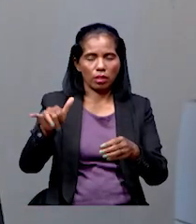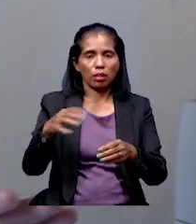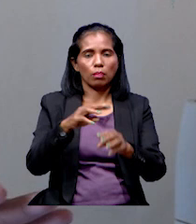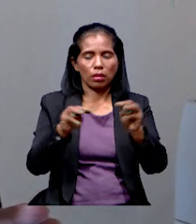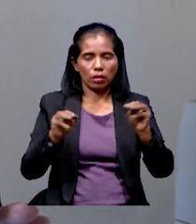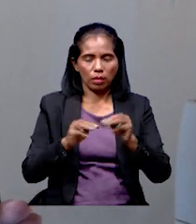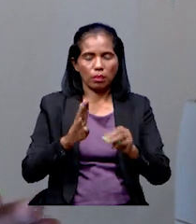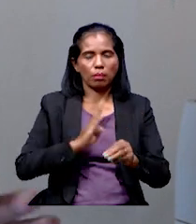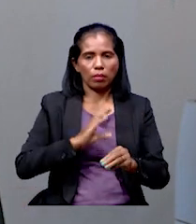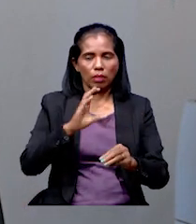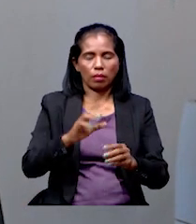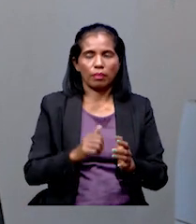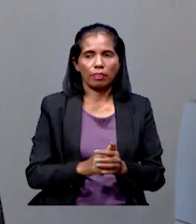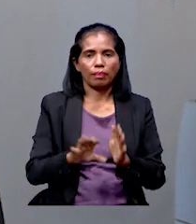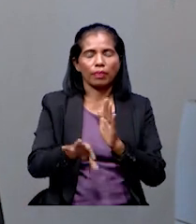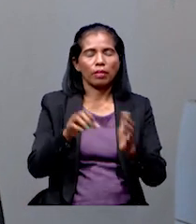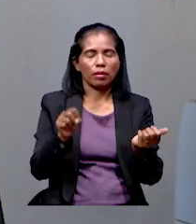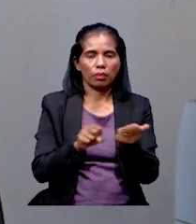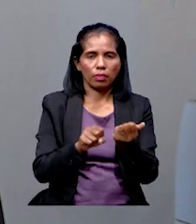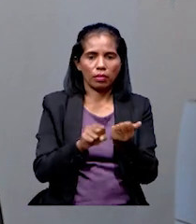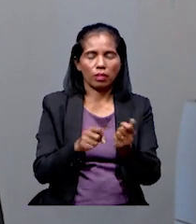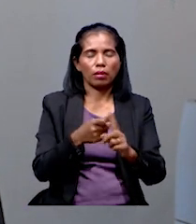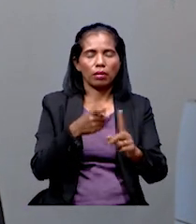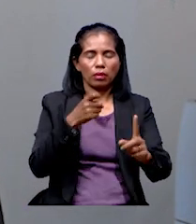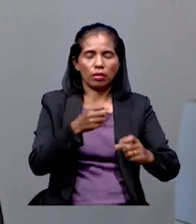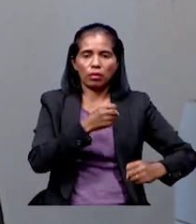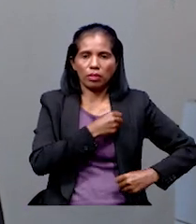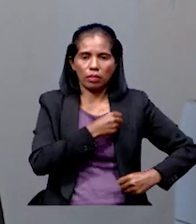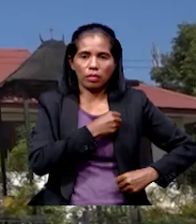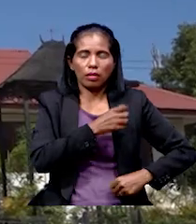Bocau. Além de nem, retam apoio mos husi força